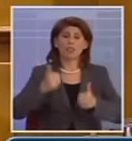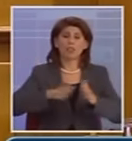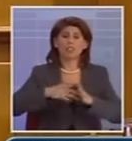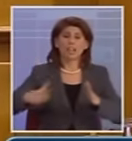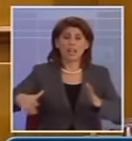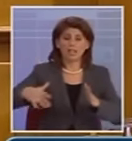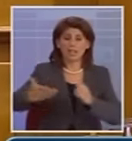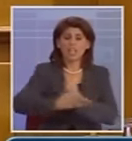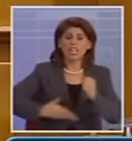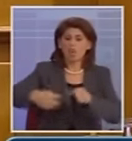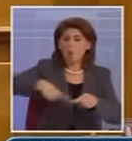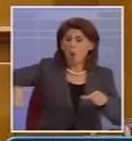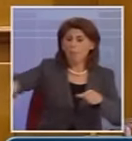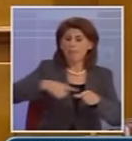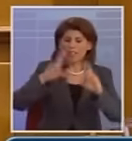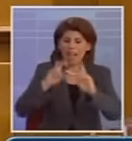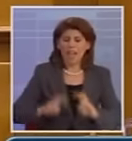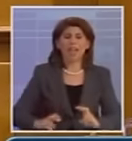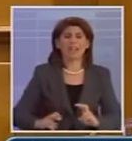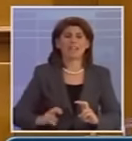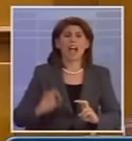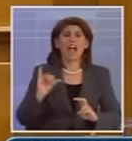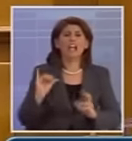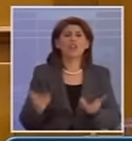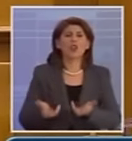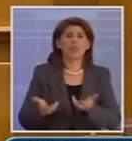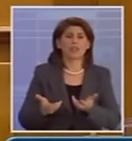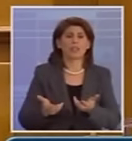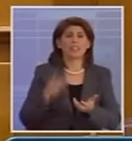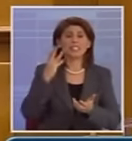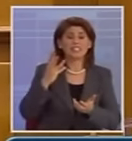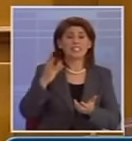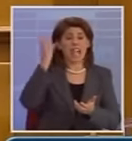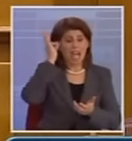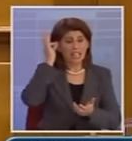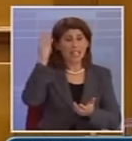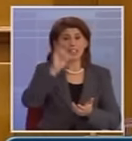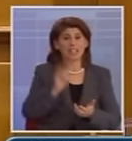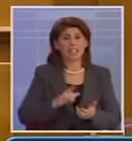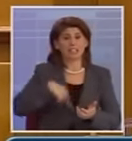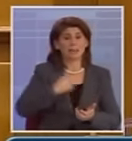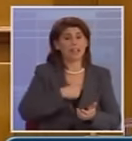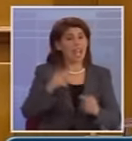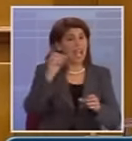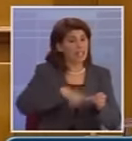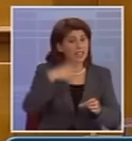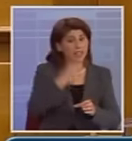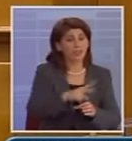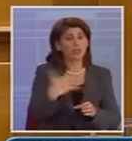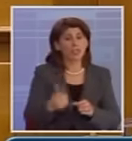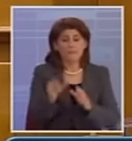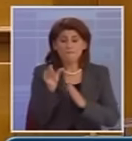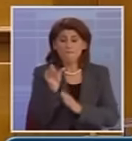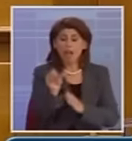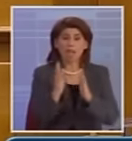έρευνας υδρογαν ανθράκων. Τρεις διεθνείς κολοσσοί, Γαλλία, Ιταλία, Ισπανία, εταιρείες τους, είχαν πάρει